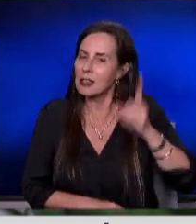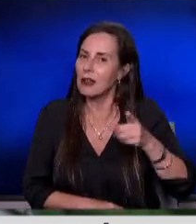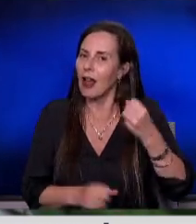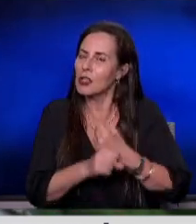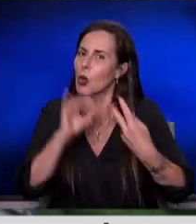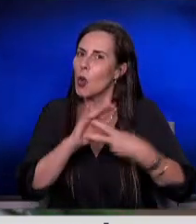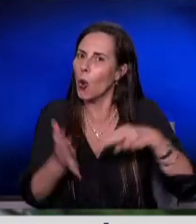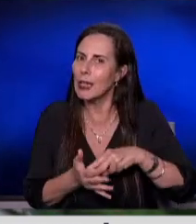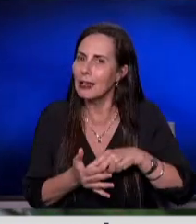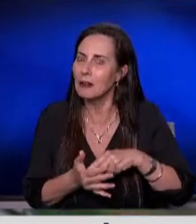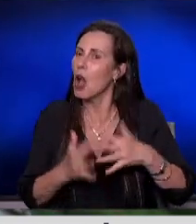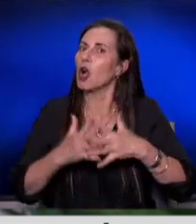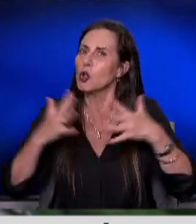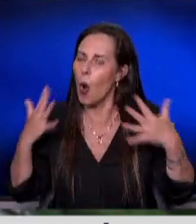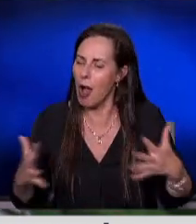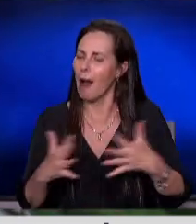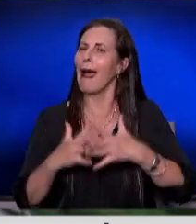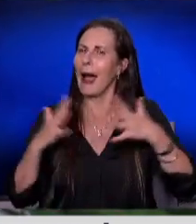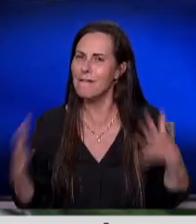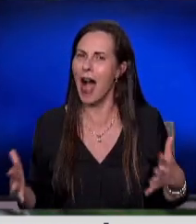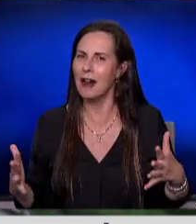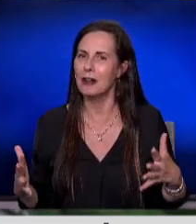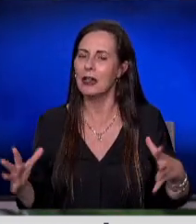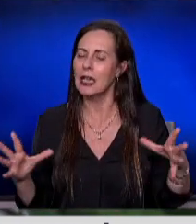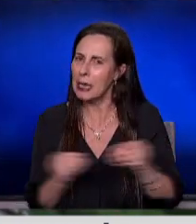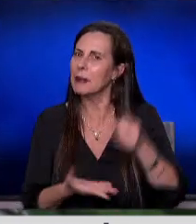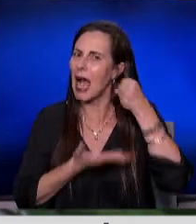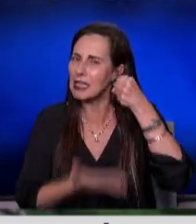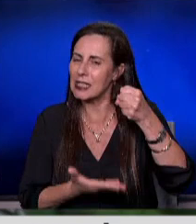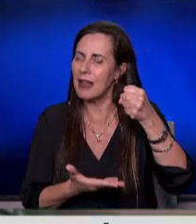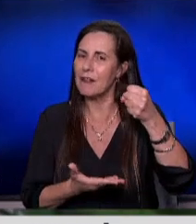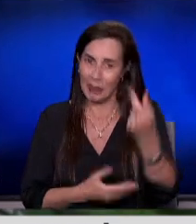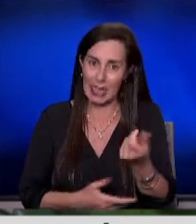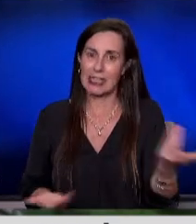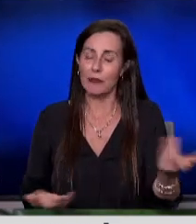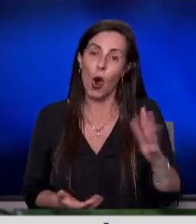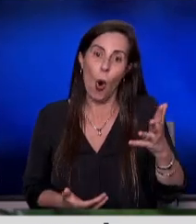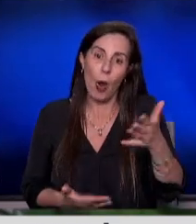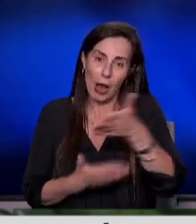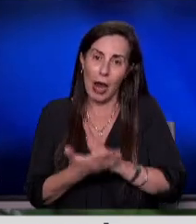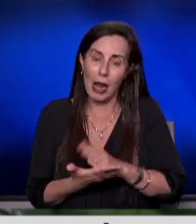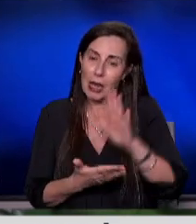תוכנית גדולה, רחבה, עם משאבים, עם כסף, שאולי